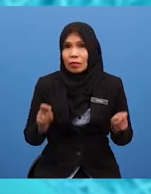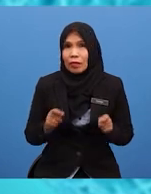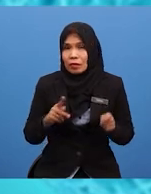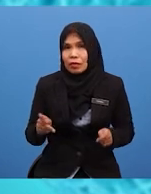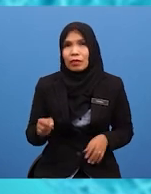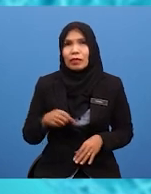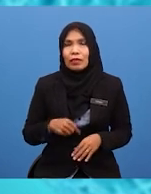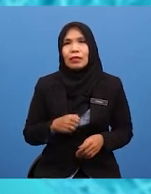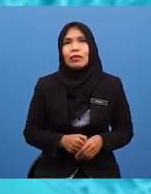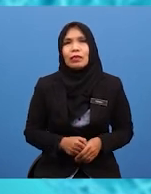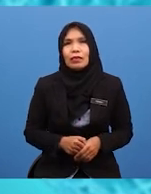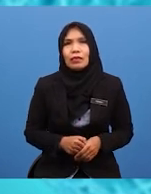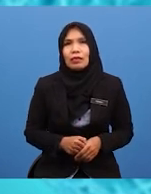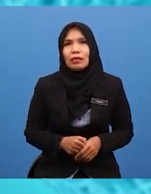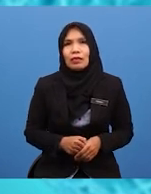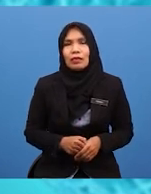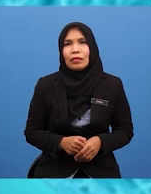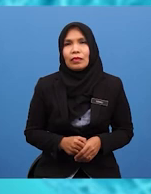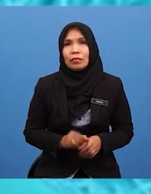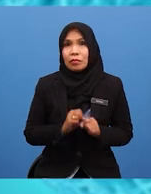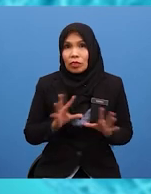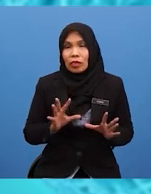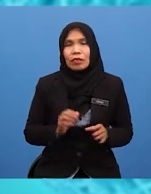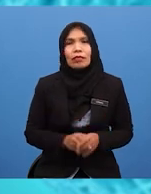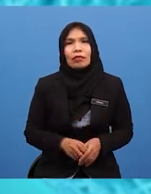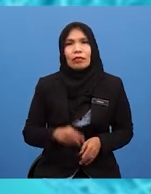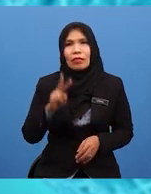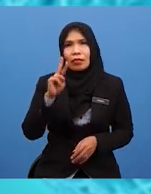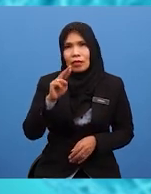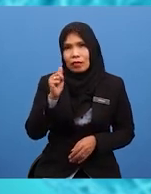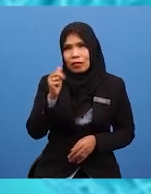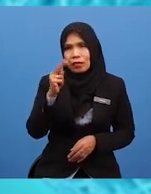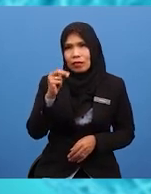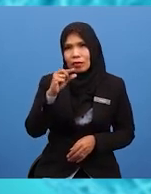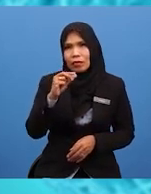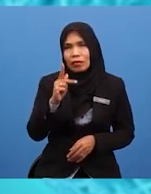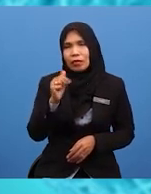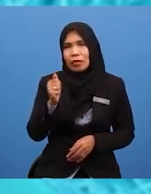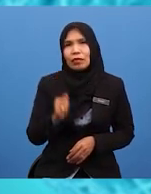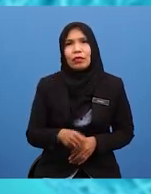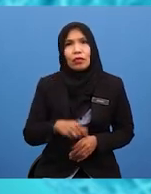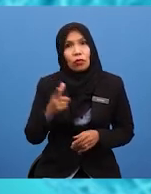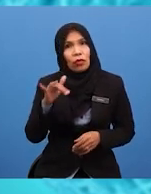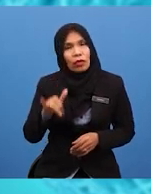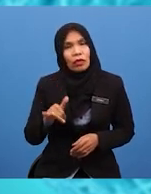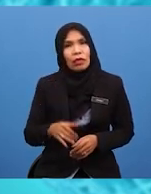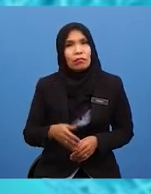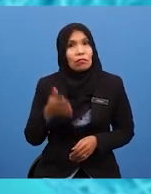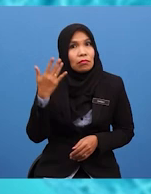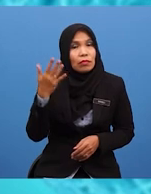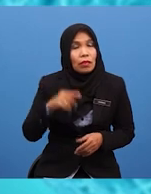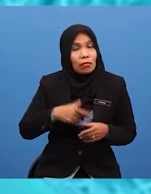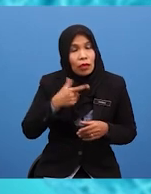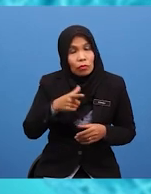Tindakan ini memecahkan rangka luar yang lama dan haiwan dengan rangka luar yang